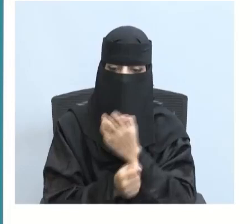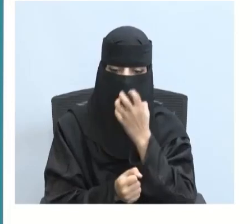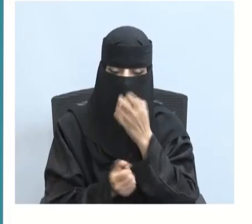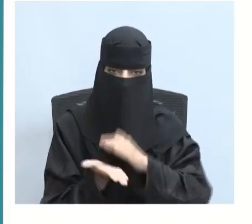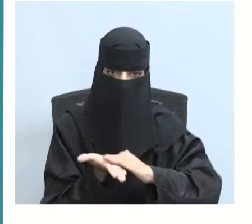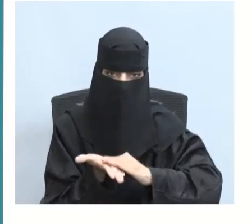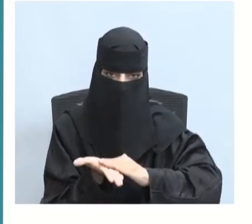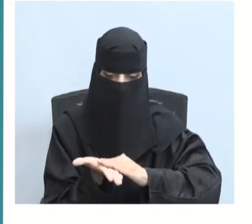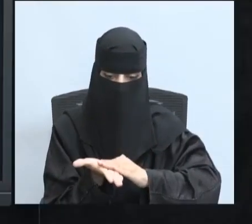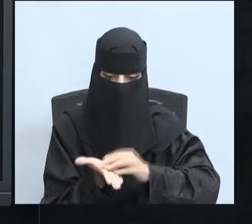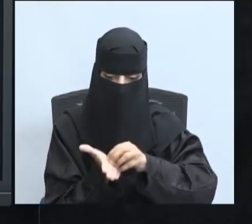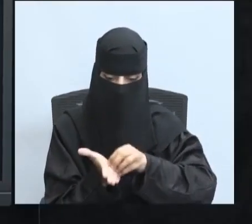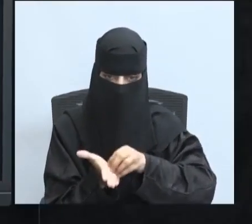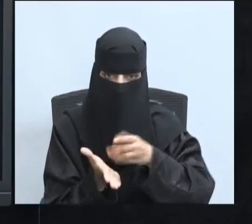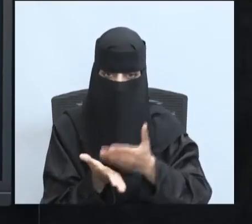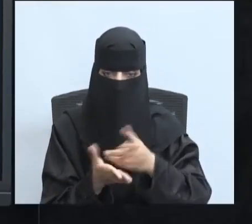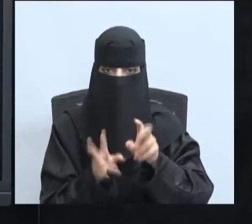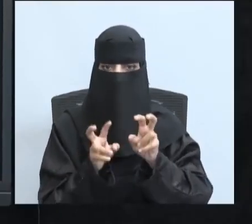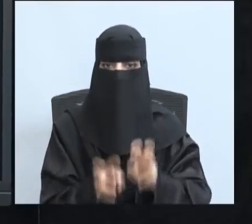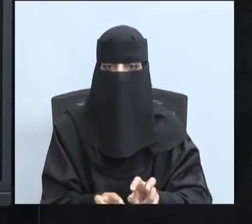الاحتكاك وبالتالي